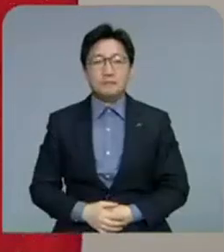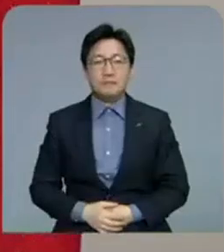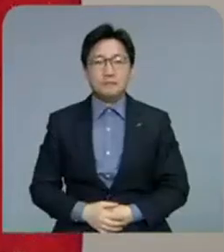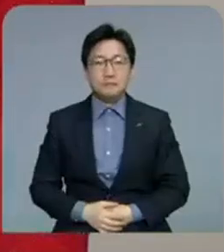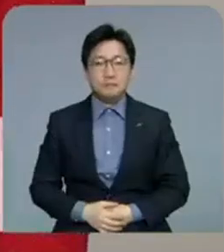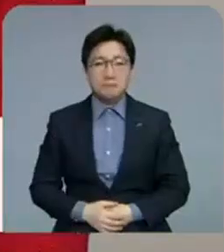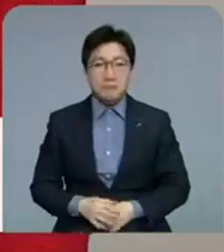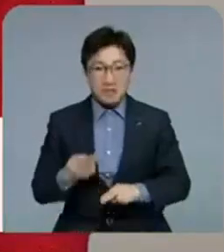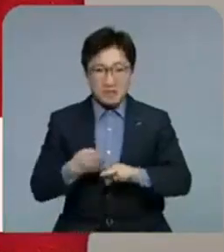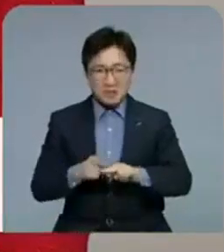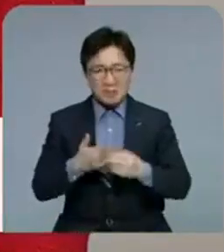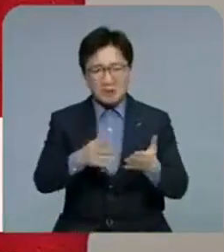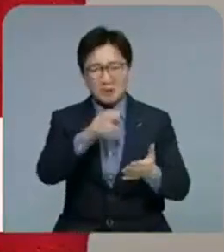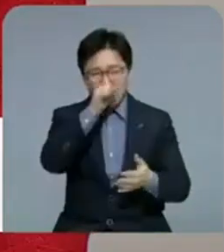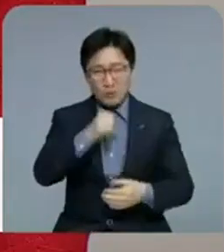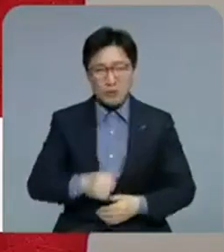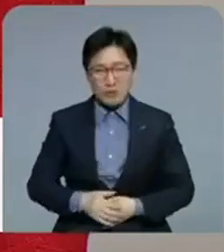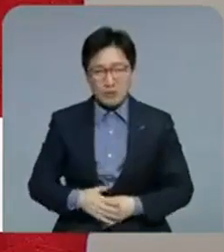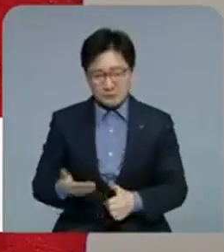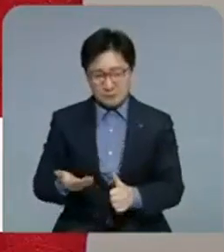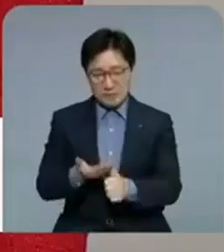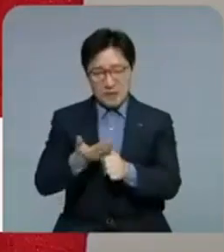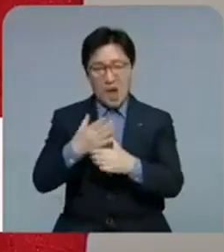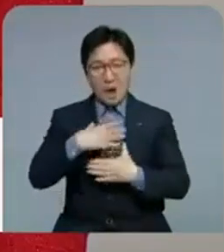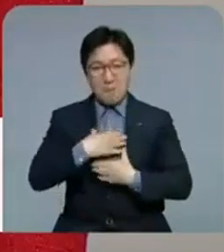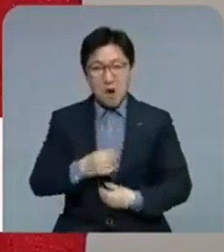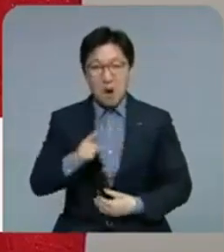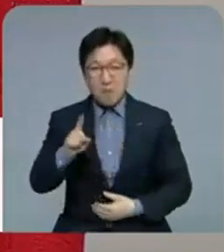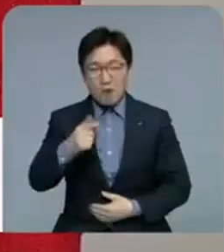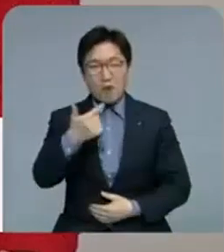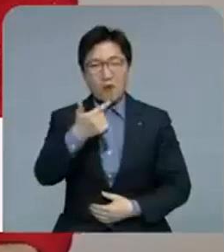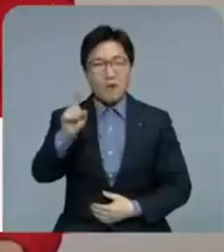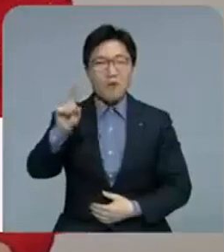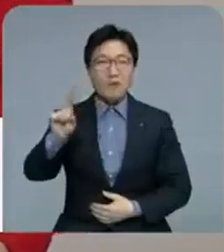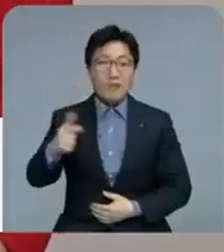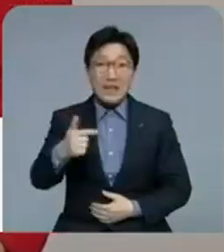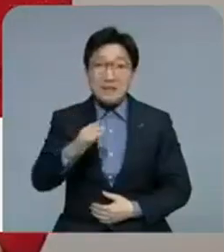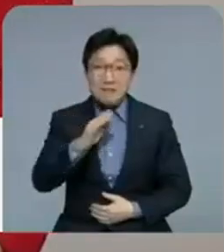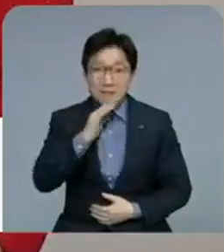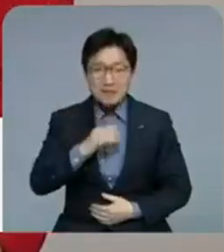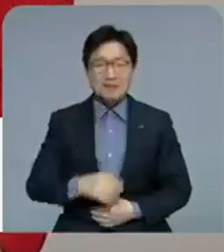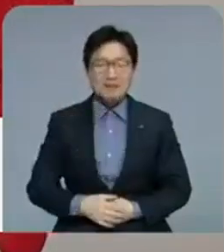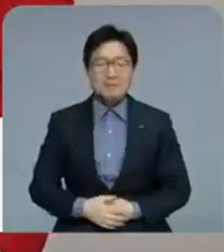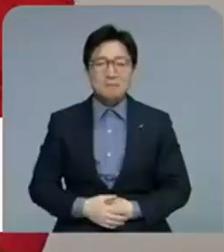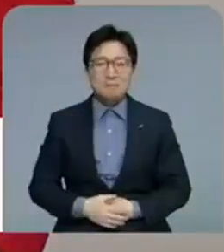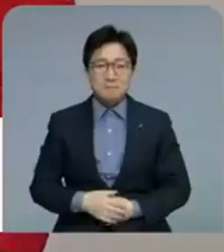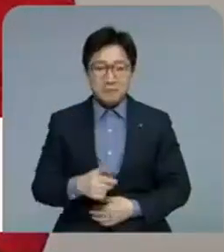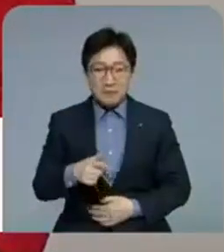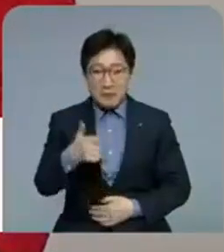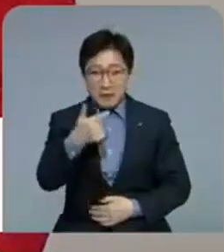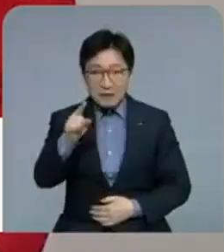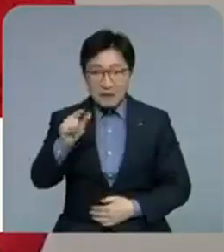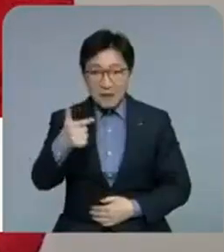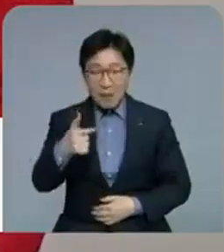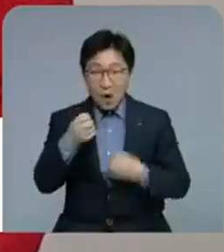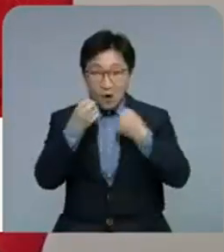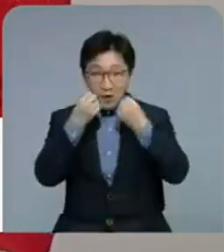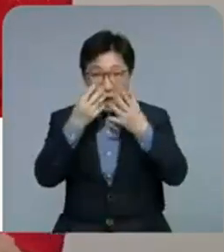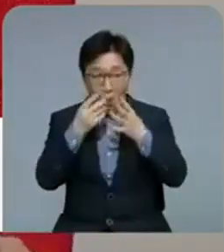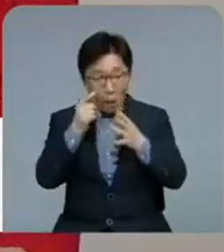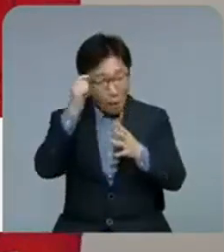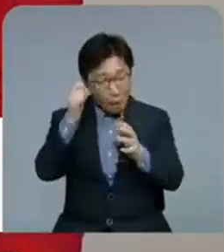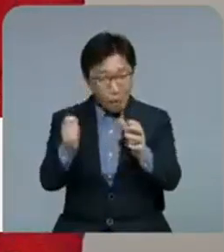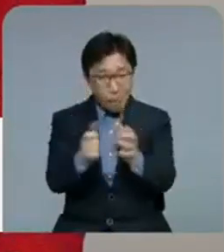네, 선물하기 좋고 또 키우기 편한 꽃 바로 난입니다. 농촌진흥청이 신비디움이라는 국산